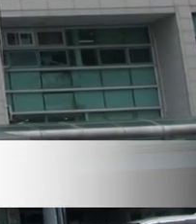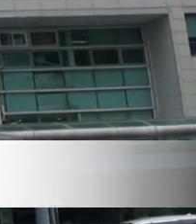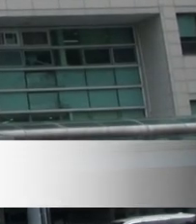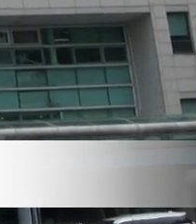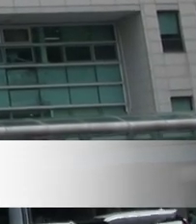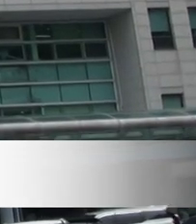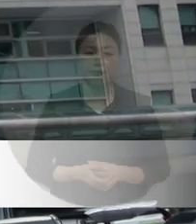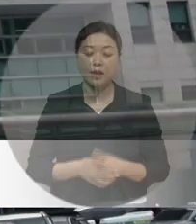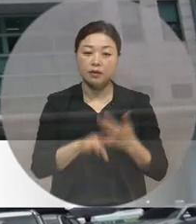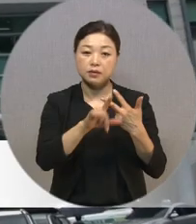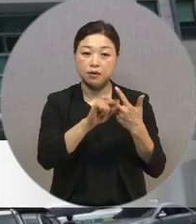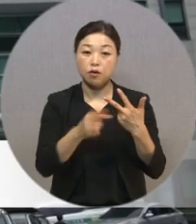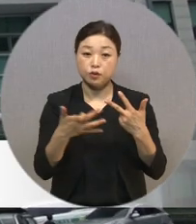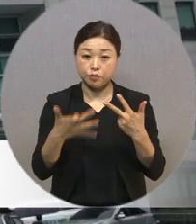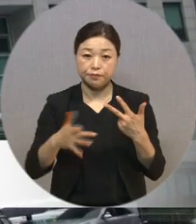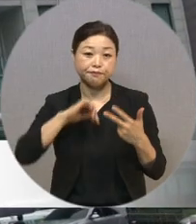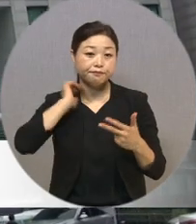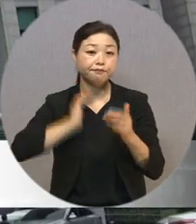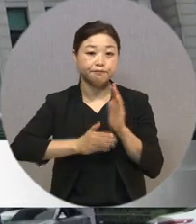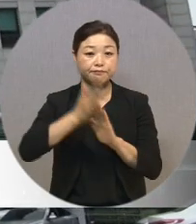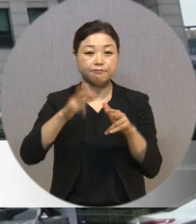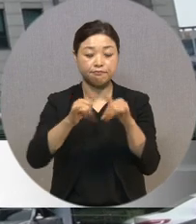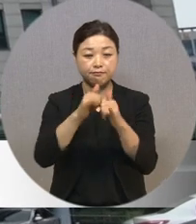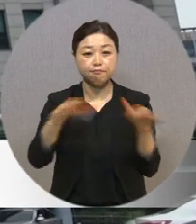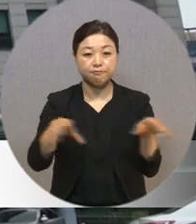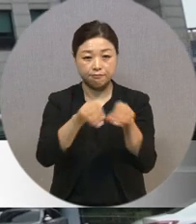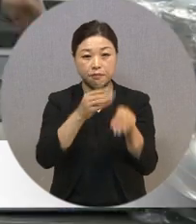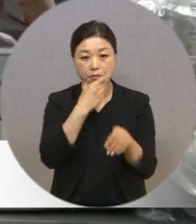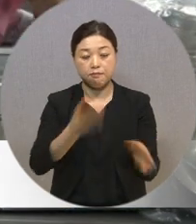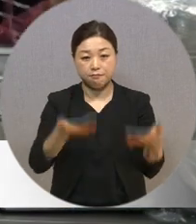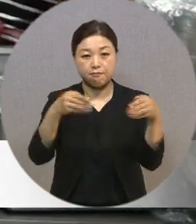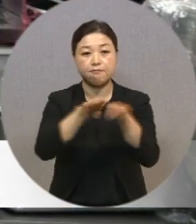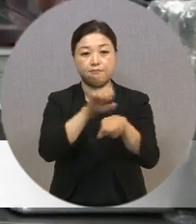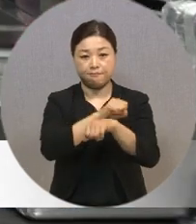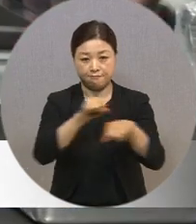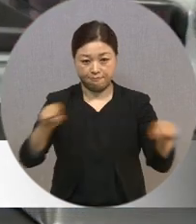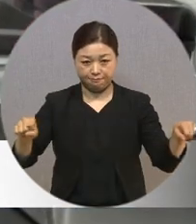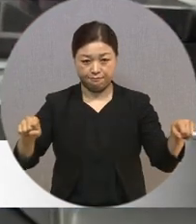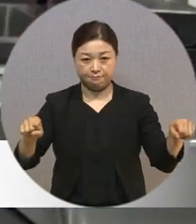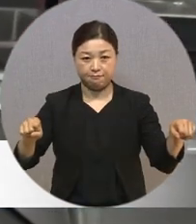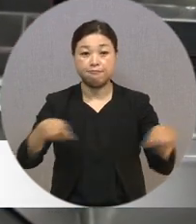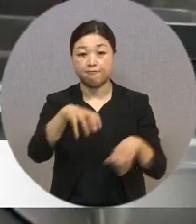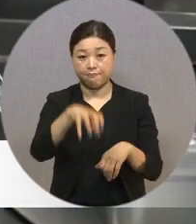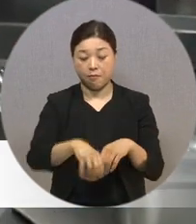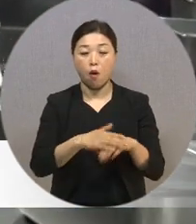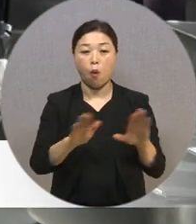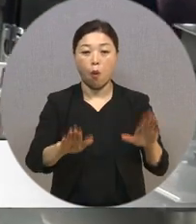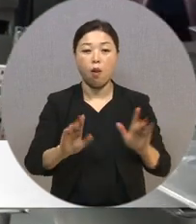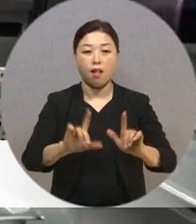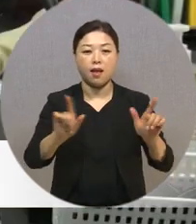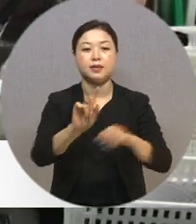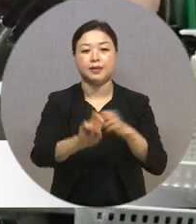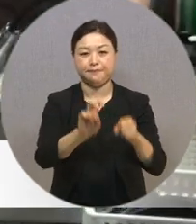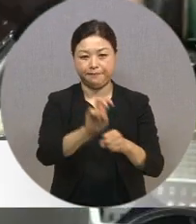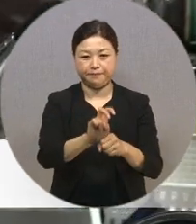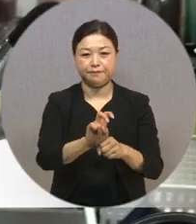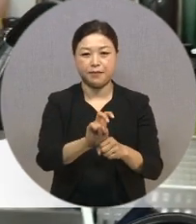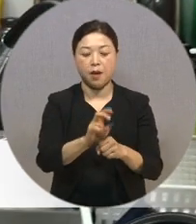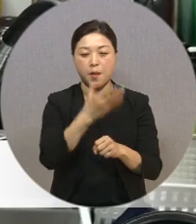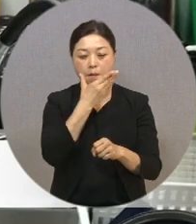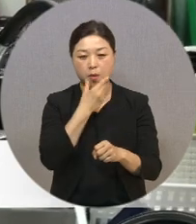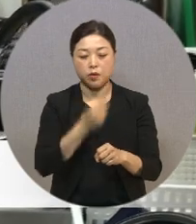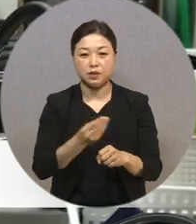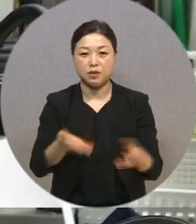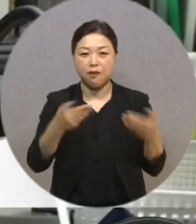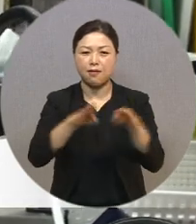지난 19일 의정부시 장애인종합복지관 강당입니다. 올해로 20주년을 맞는 복지관의 즐거운 하루, 맛있는